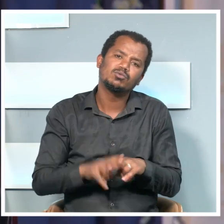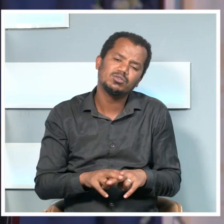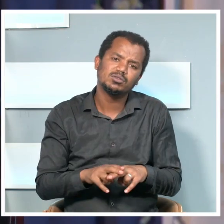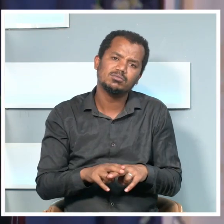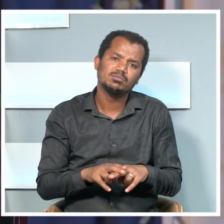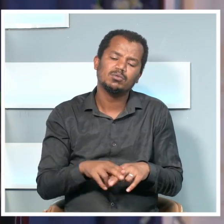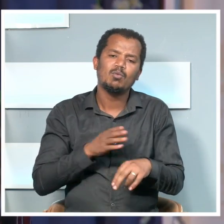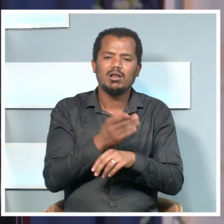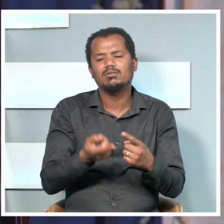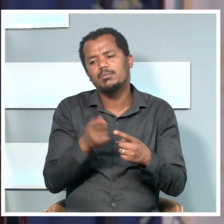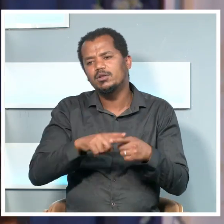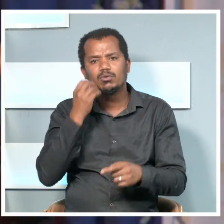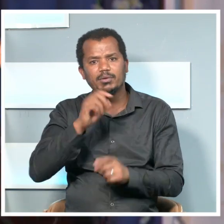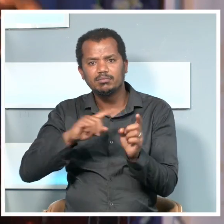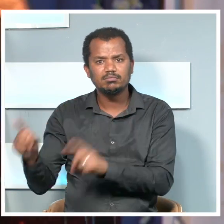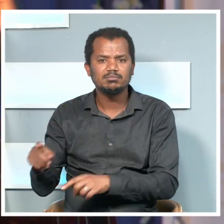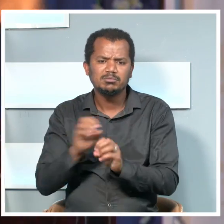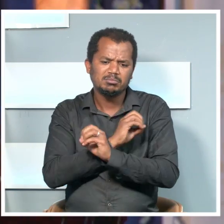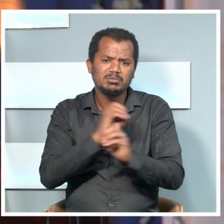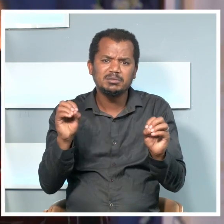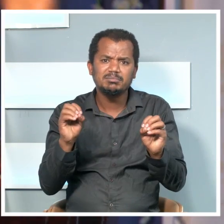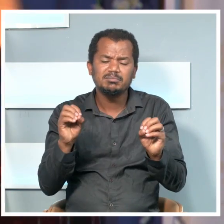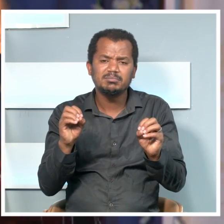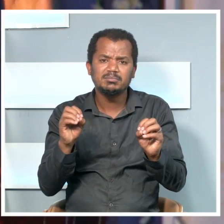ነው የሚመለሱት ስለዚህ ምንም